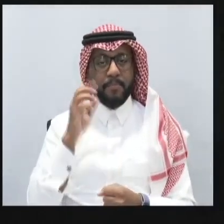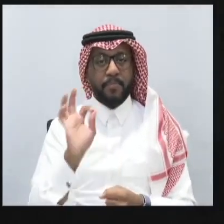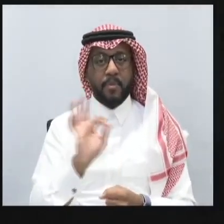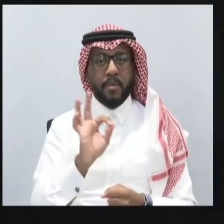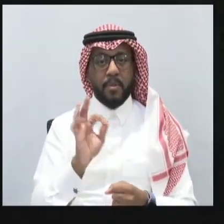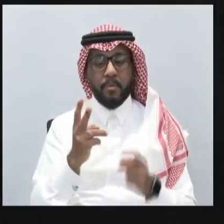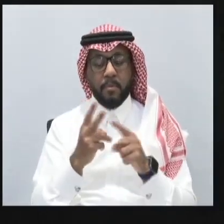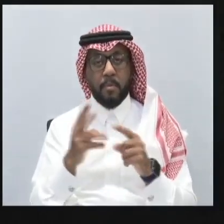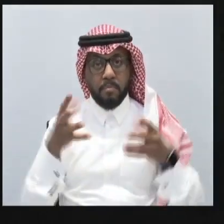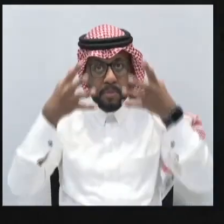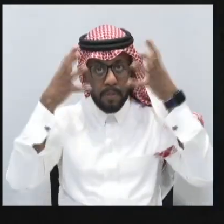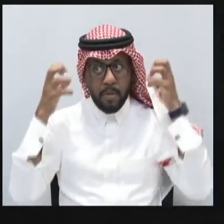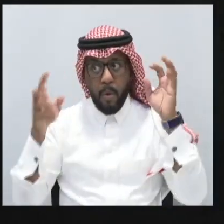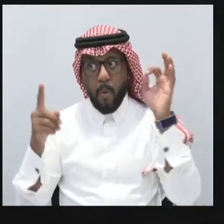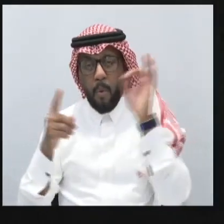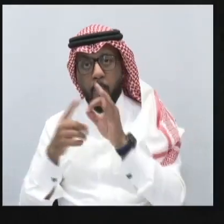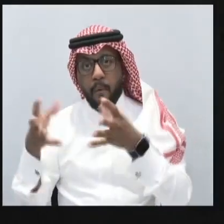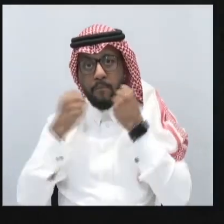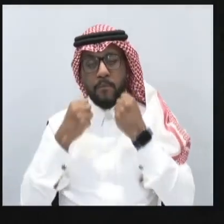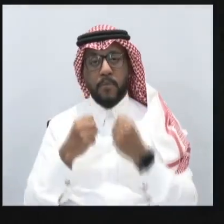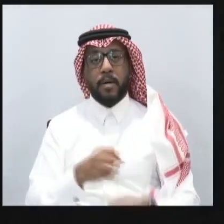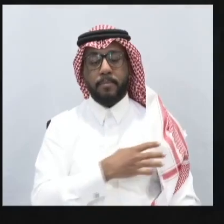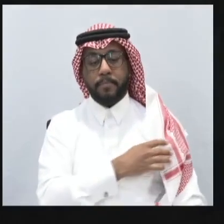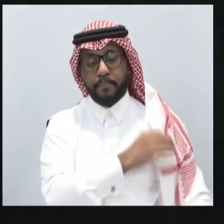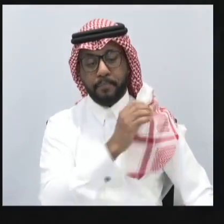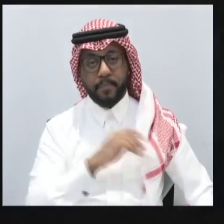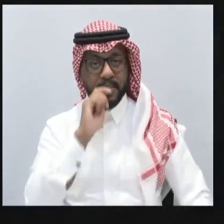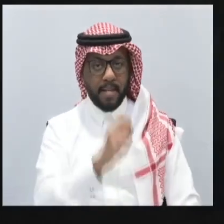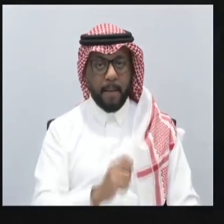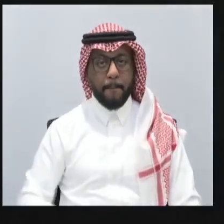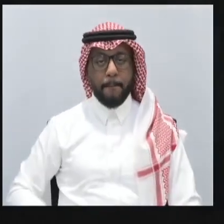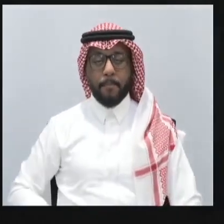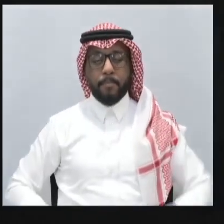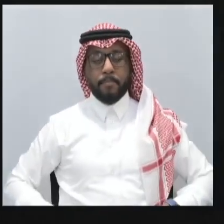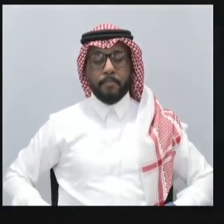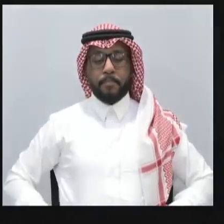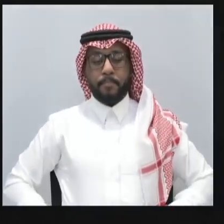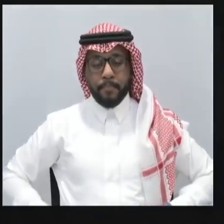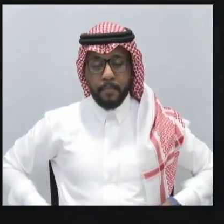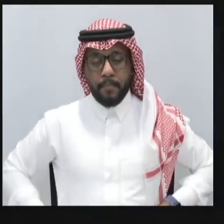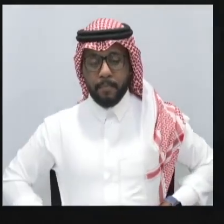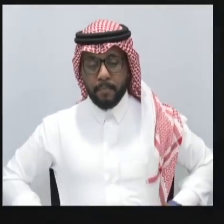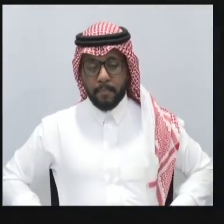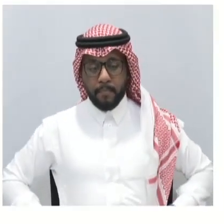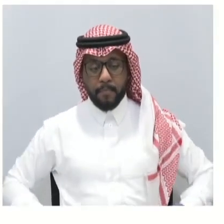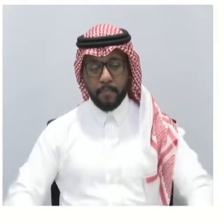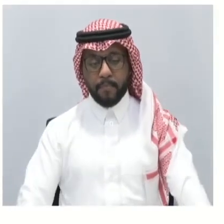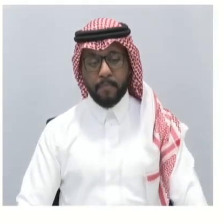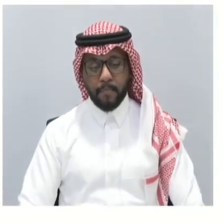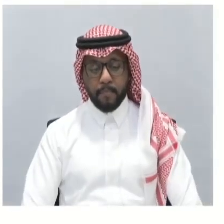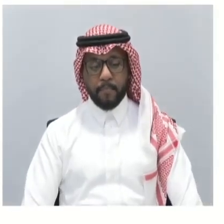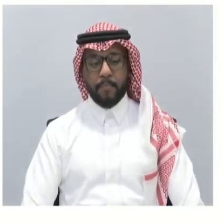وجهي حيوانات تاكلها تاكل الحيوانات هذه نسميها اكلات لحوم طيب مثل ايش